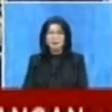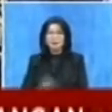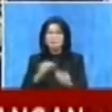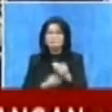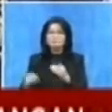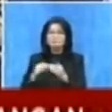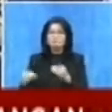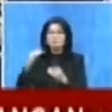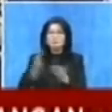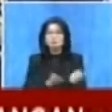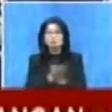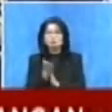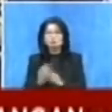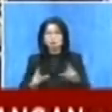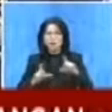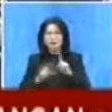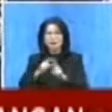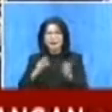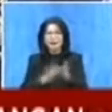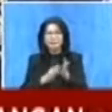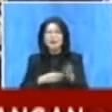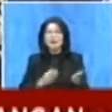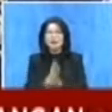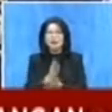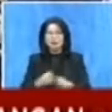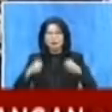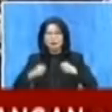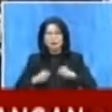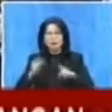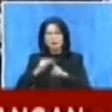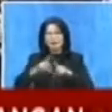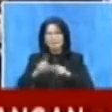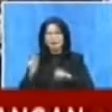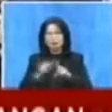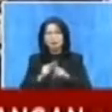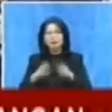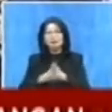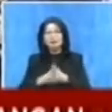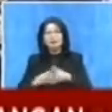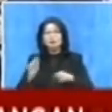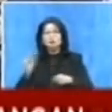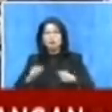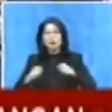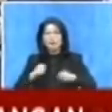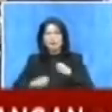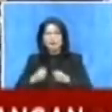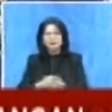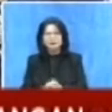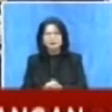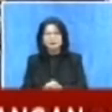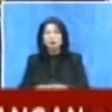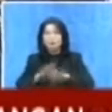Peningkatan kualitas SDM melalui penguatan PAUD dan sekolah penggerak, pemerataan sarana-prasarana